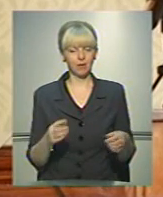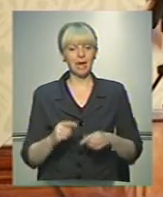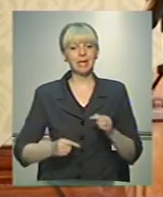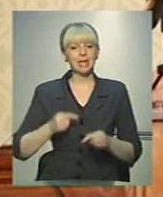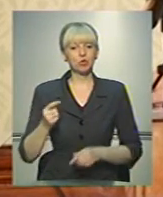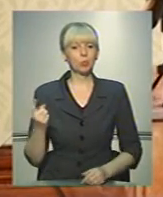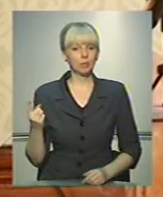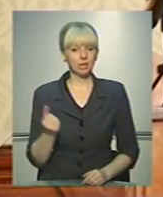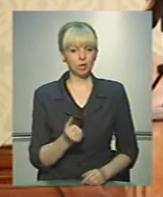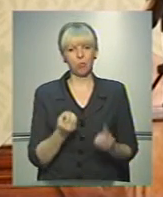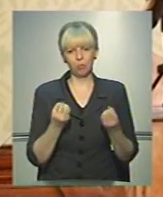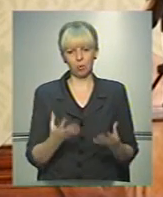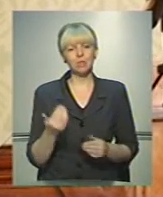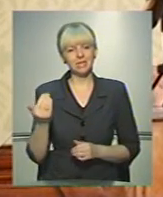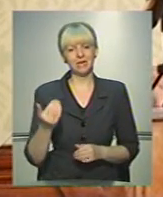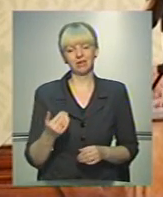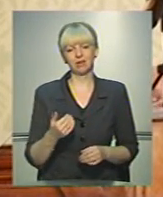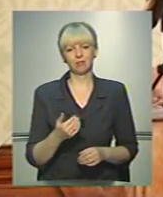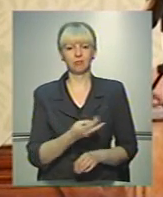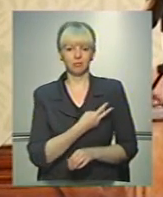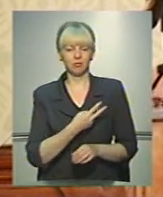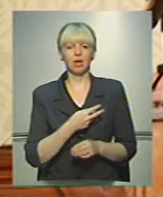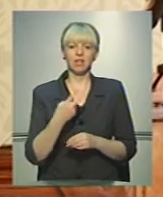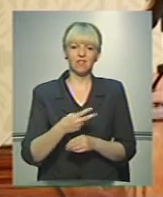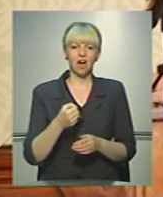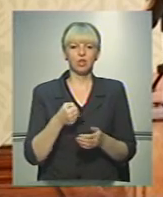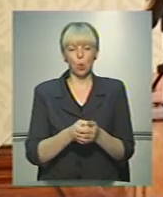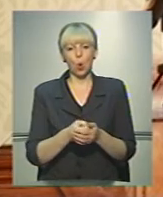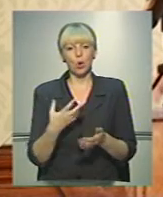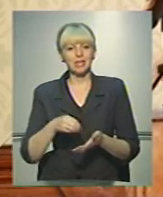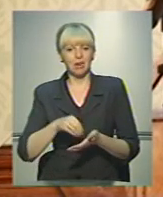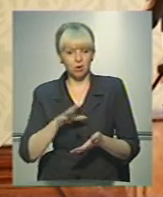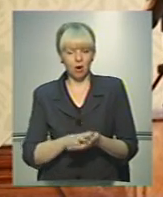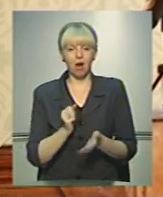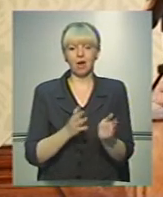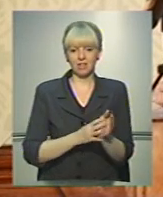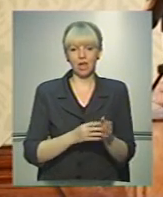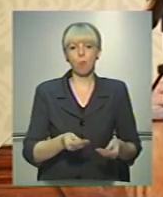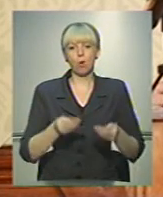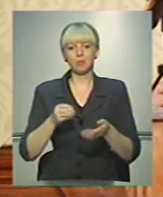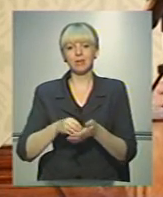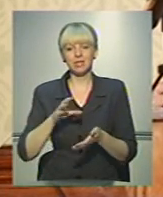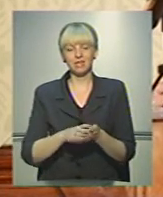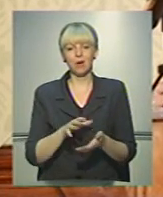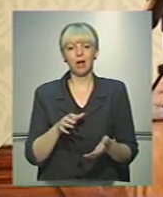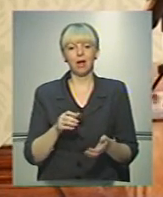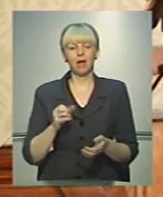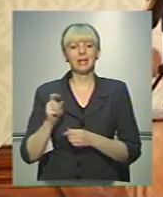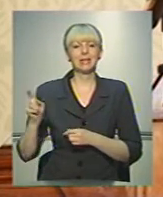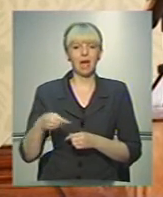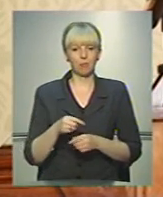наступний тиждень, просто з їхньої волі, 20 дозареєструвалося, а 9 подало на реєстрацію найманих